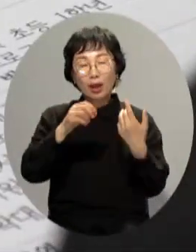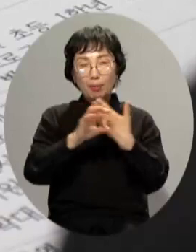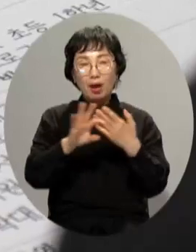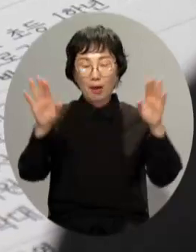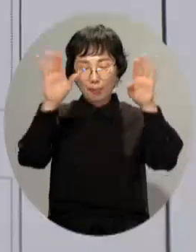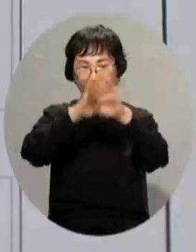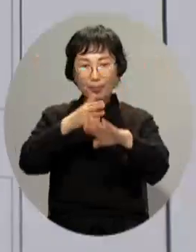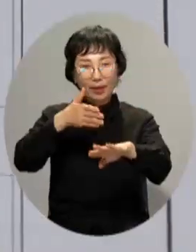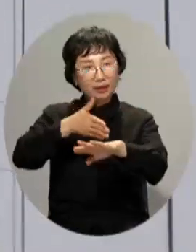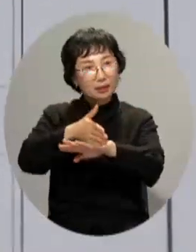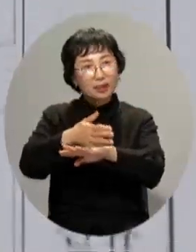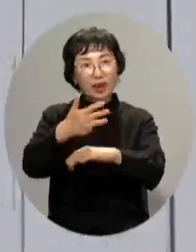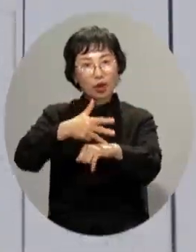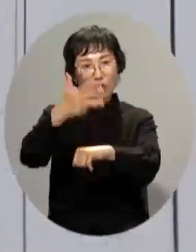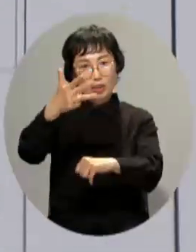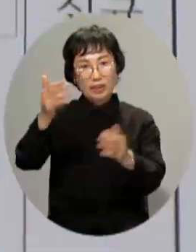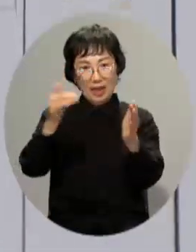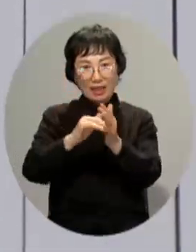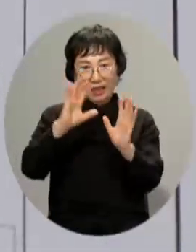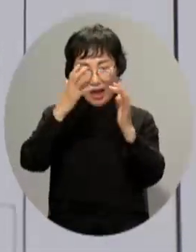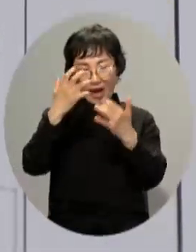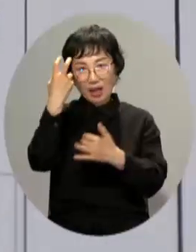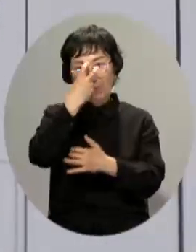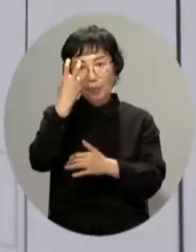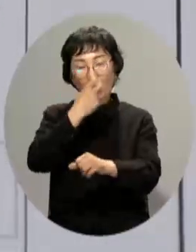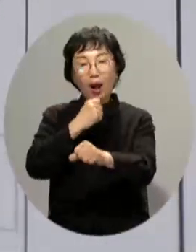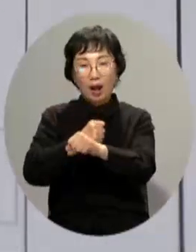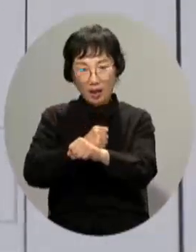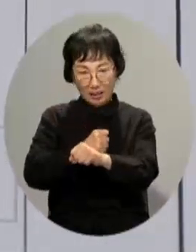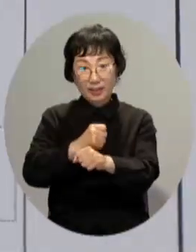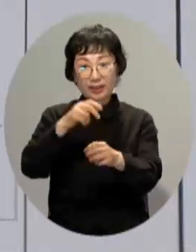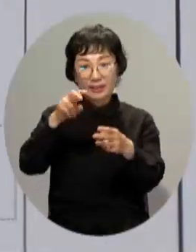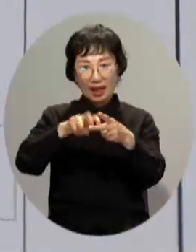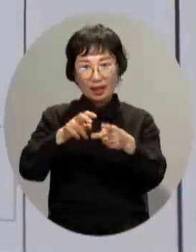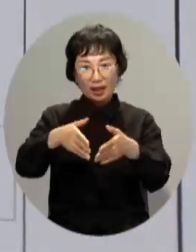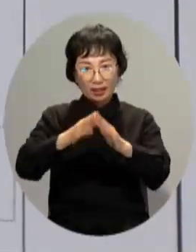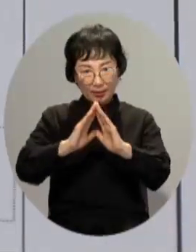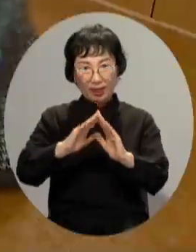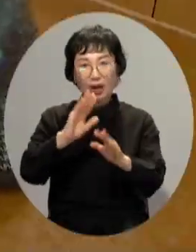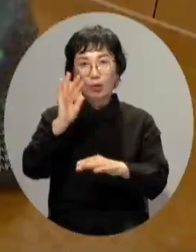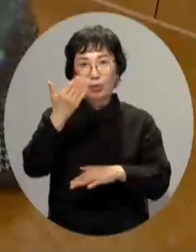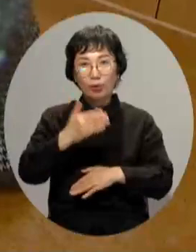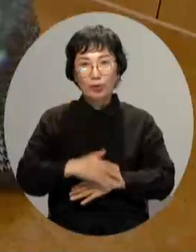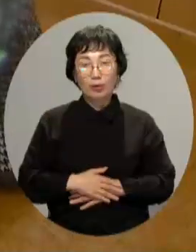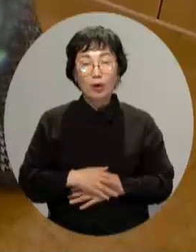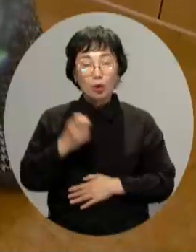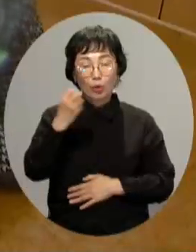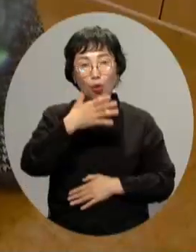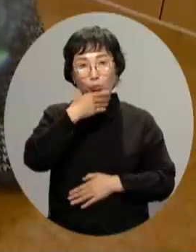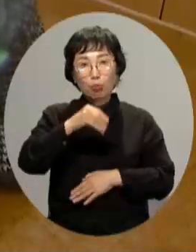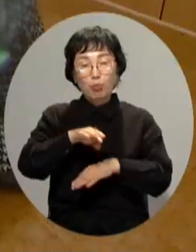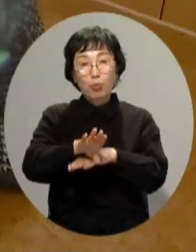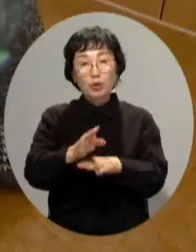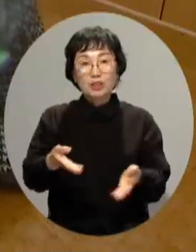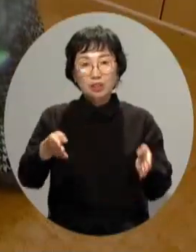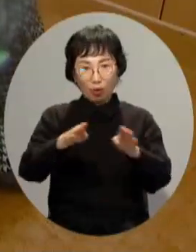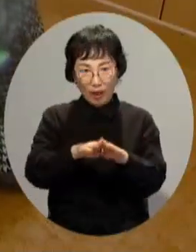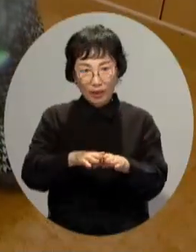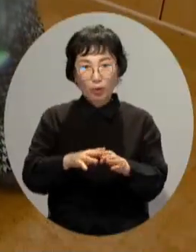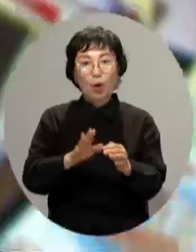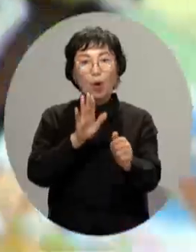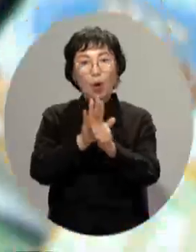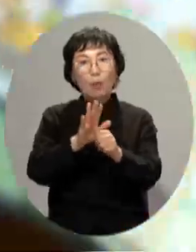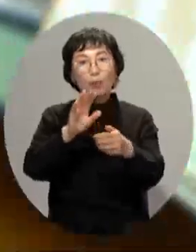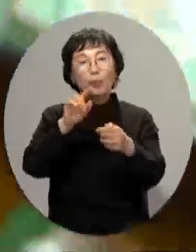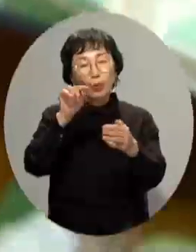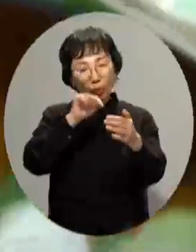후 저녁 8시까지 아이들을 맡아줄 거점 돌봄센터가 신설됩니다. 또 복지관이나 협동조합, 작은